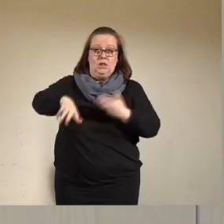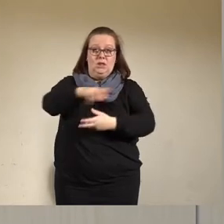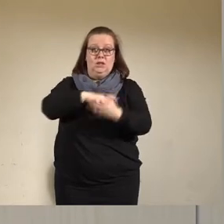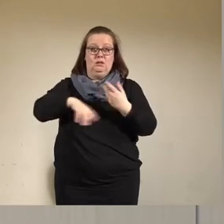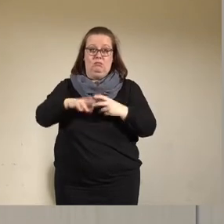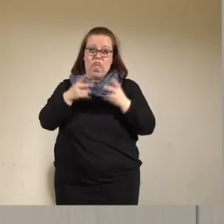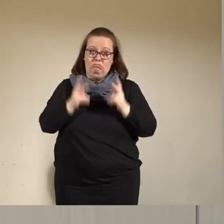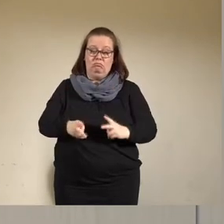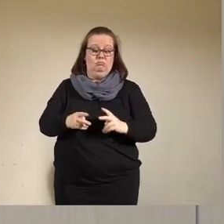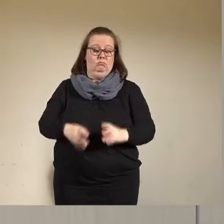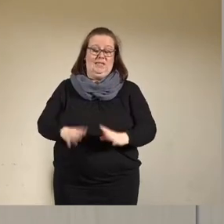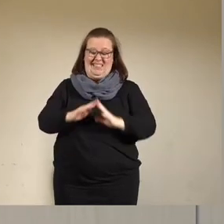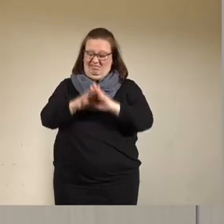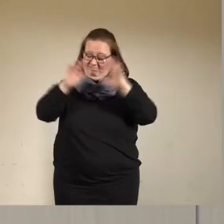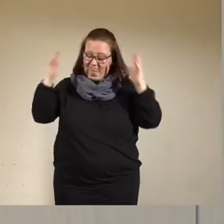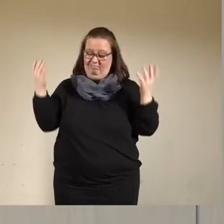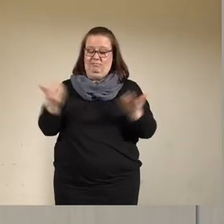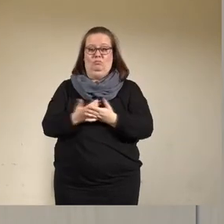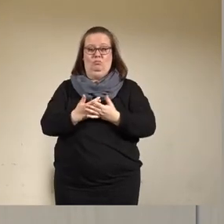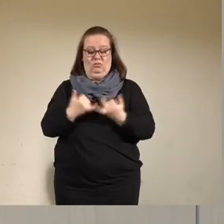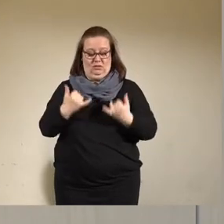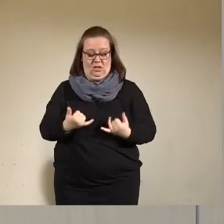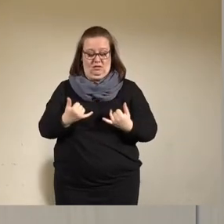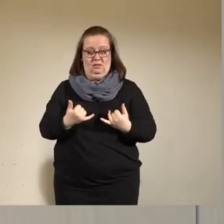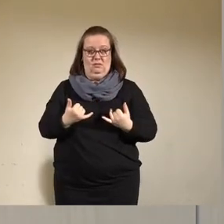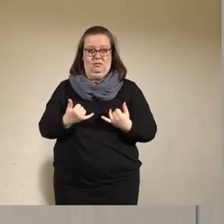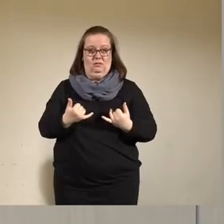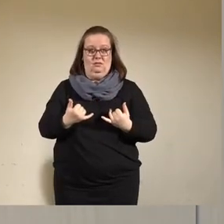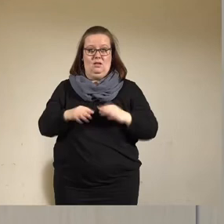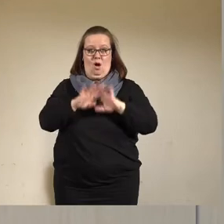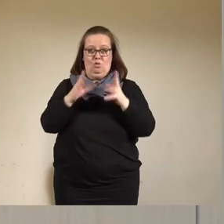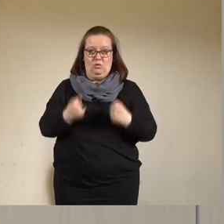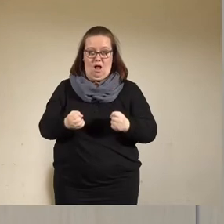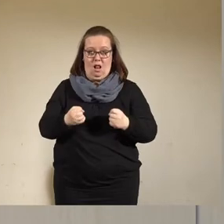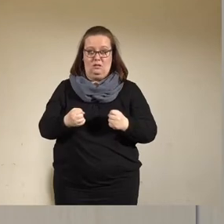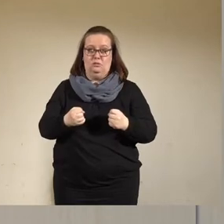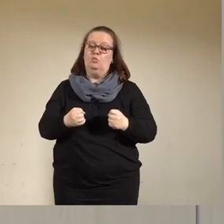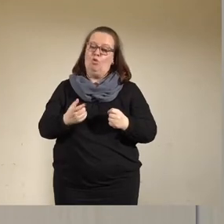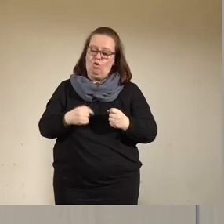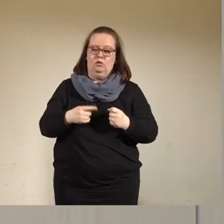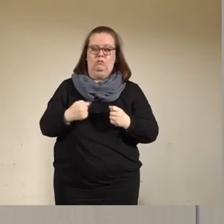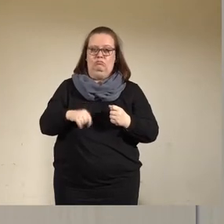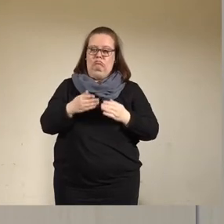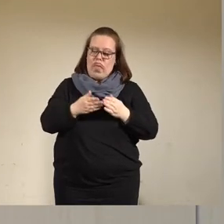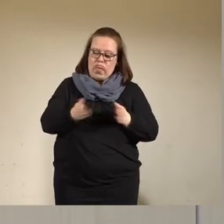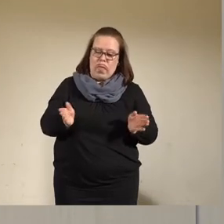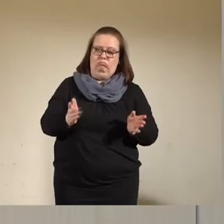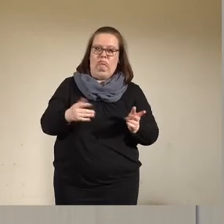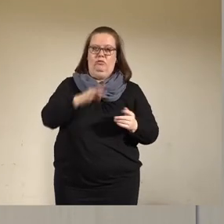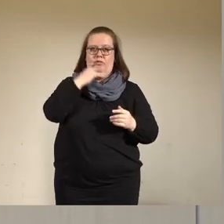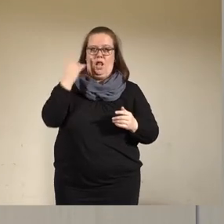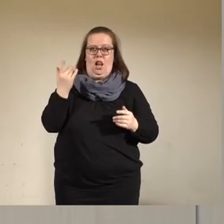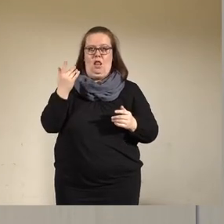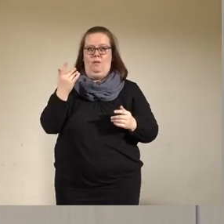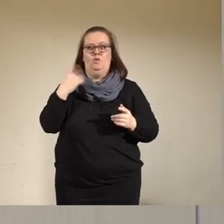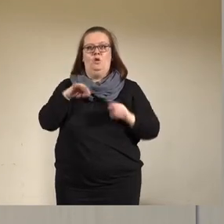durchaus historischer Dimension ist es gelungen, einen Haushalt nicht nur auf eine sehr breite Basis zu stellen,